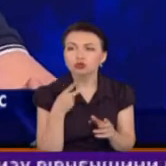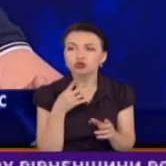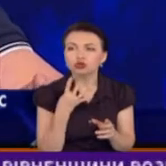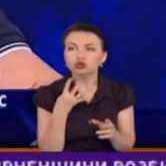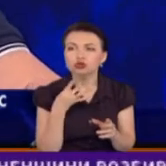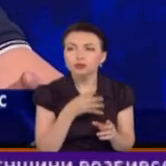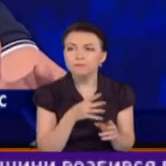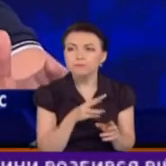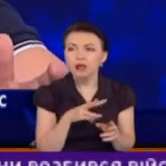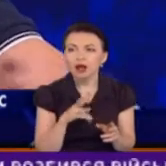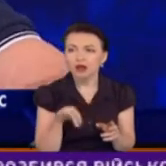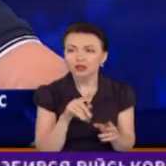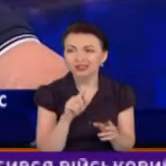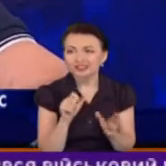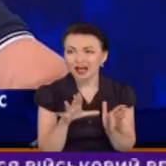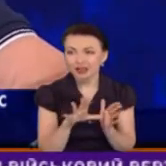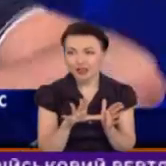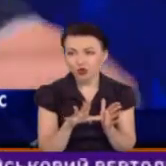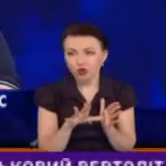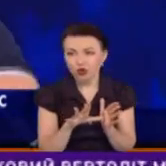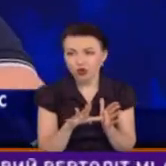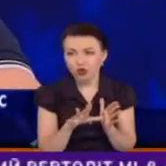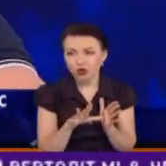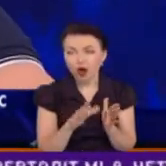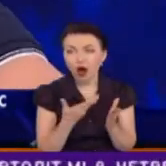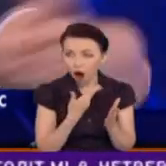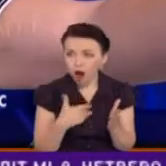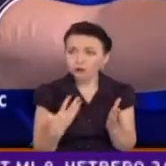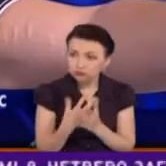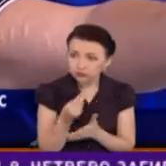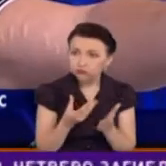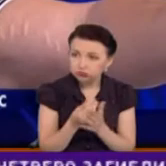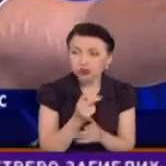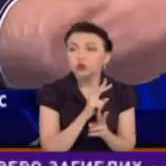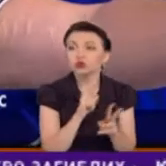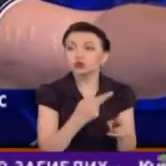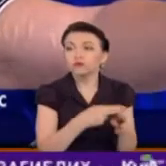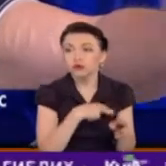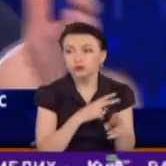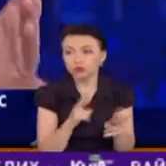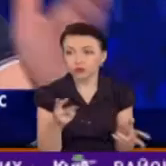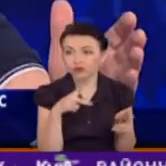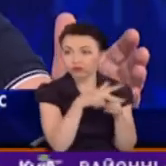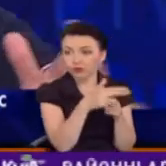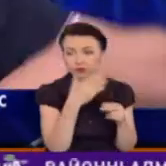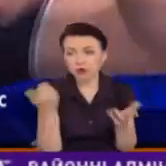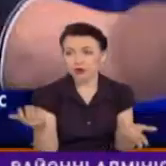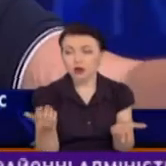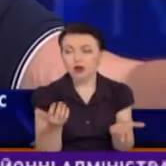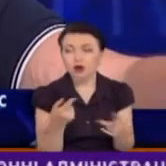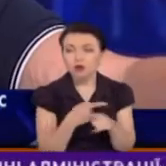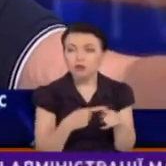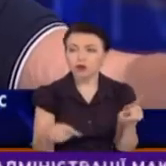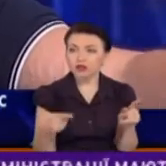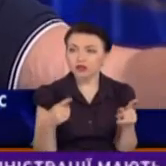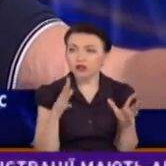за електроенергію. Енергоринку. І ми ж з вами покриваємо це, бо його ж ніхто не відмикає. Половина на